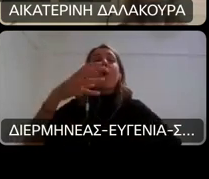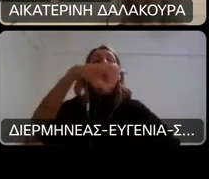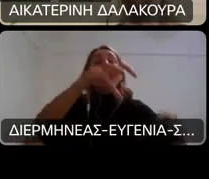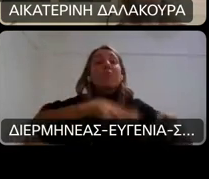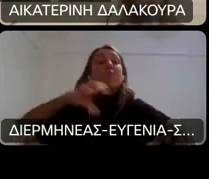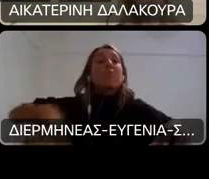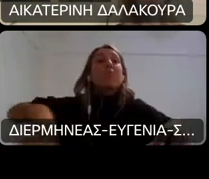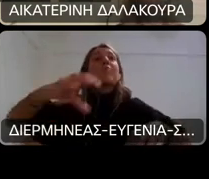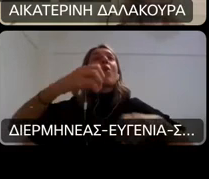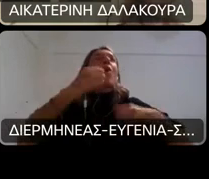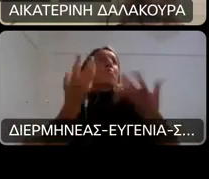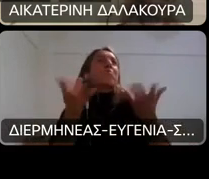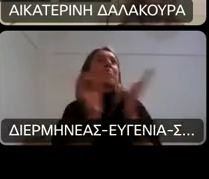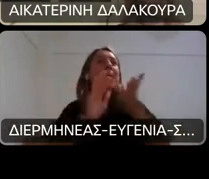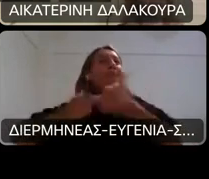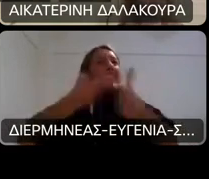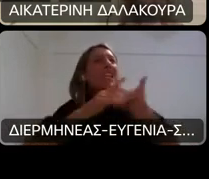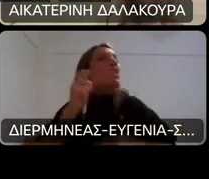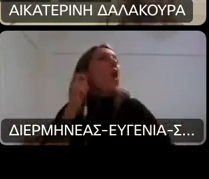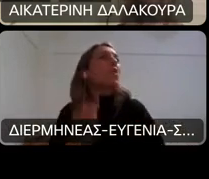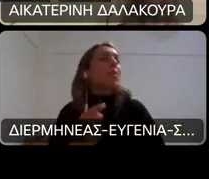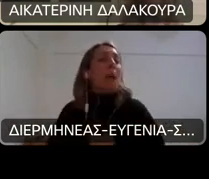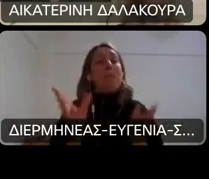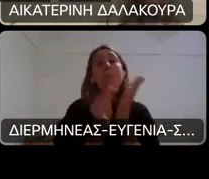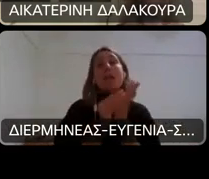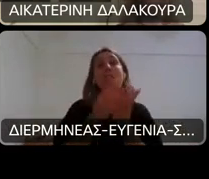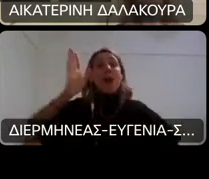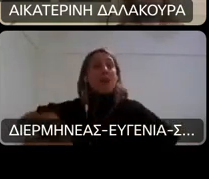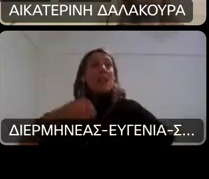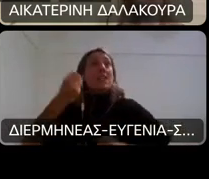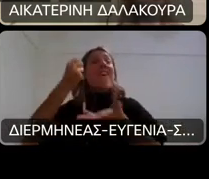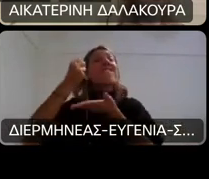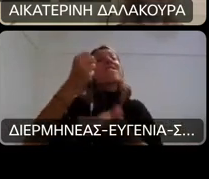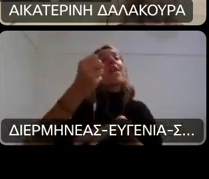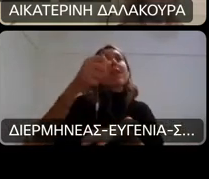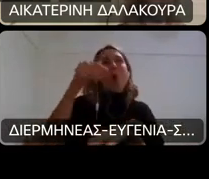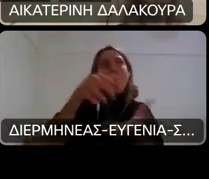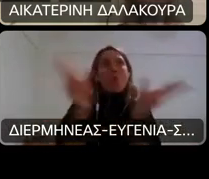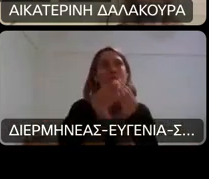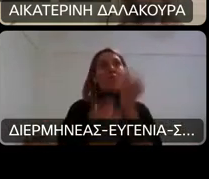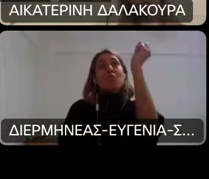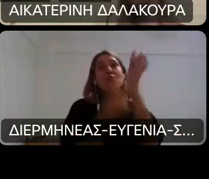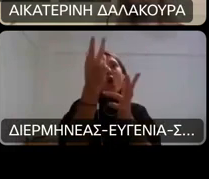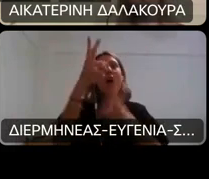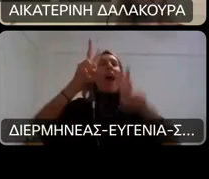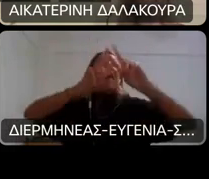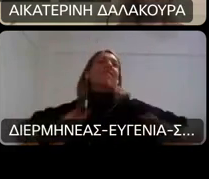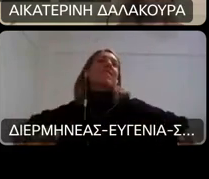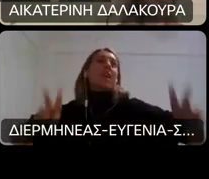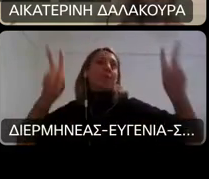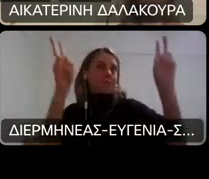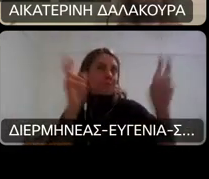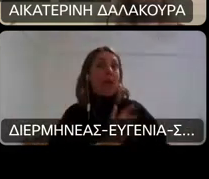υπηρεσιών. Παράδειγμα, έχουμε ένα βραβείο στο Πανεπιστήμιο Κρήτης, το βραβείο του νέου ερευνητή, ή έχουμε το θεσμό